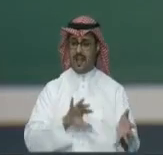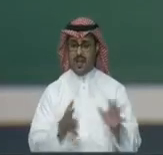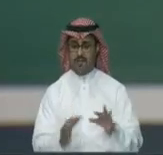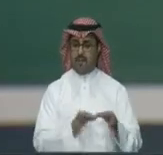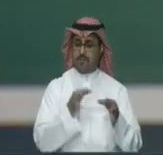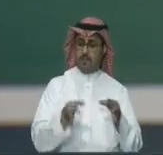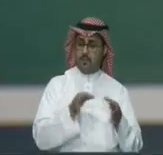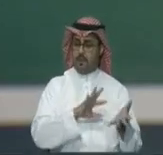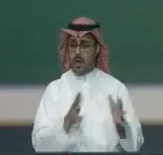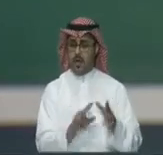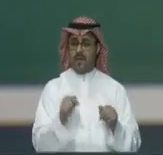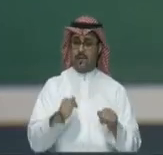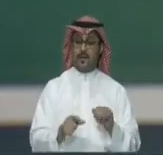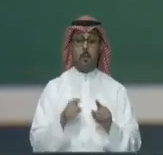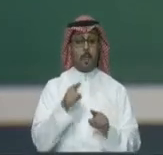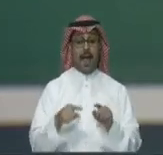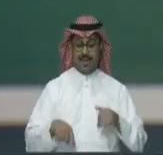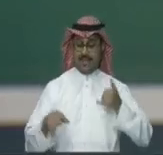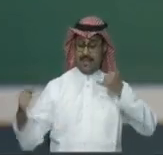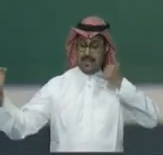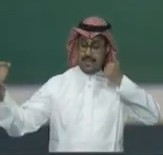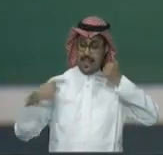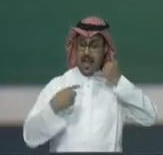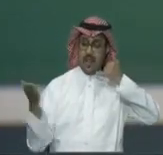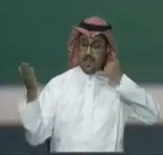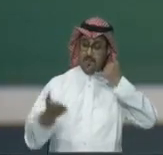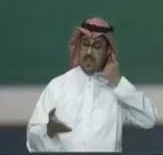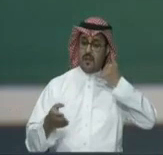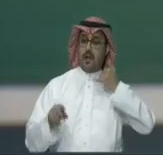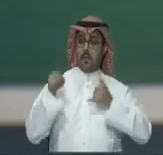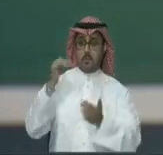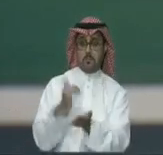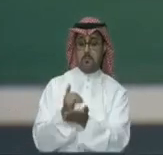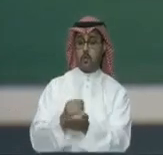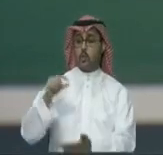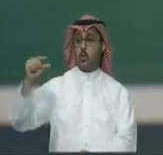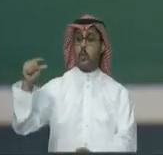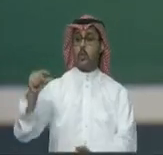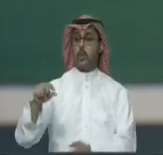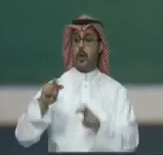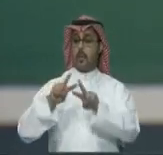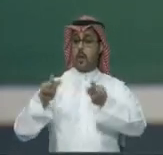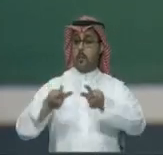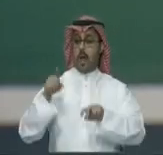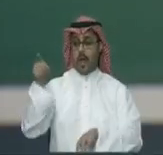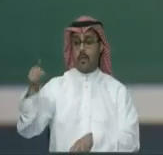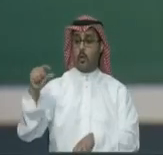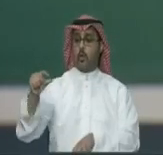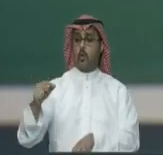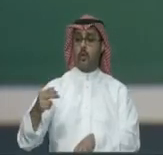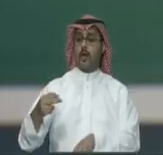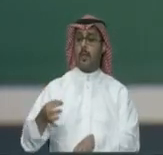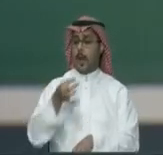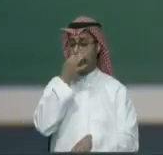وللحديث أكثر عن هذا الموضوع ينضم إلينا عبر الهاتف الباحث الاستراتيجي في قطاع الإسكان الدكتور عبد